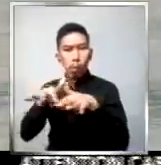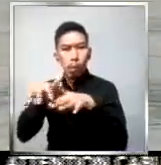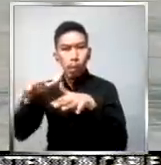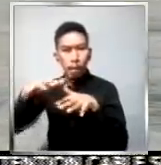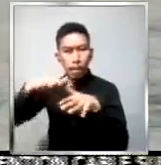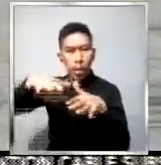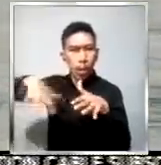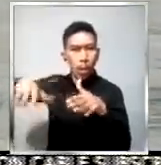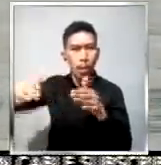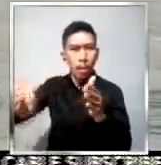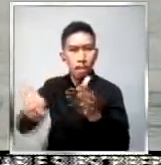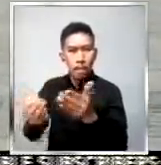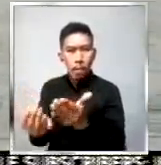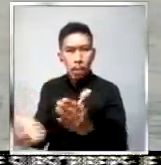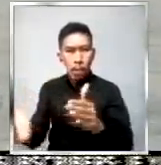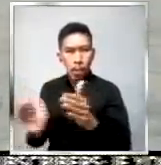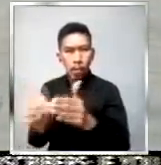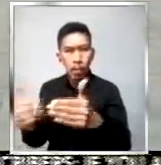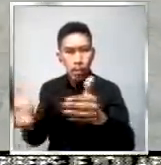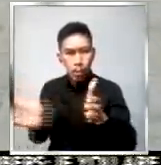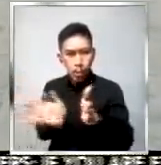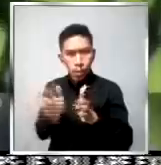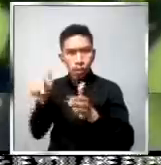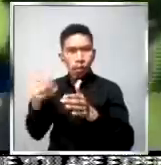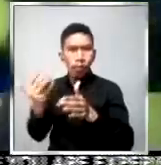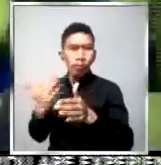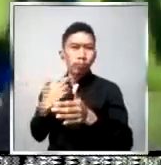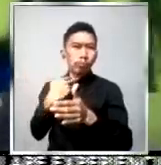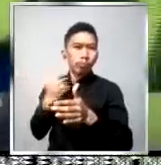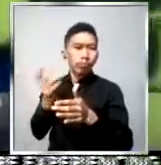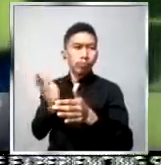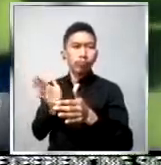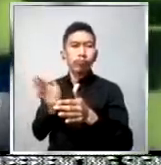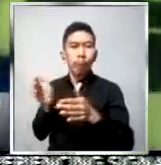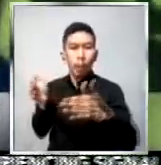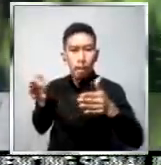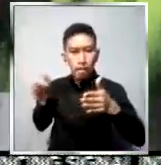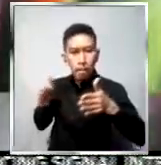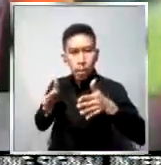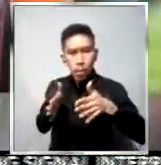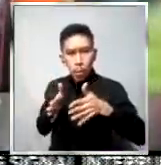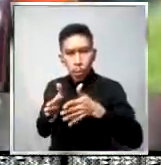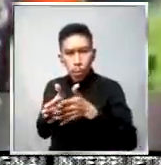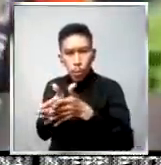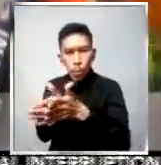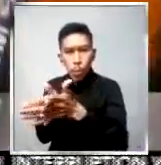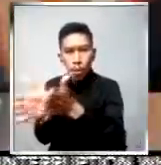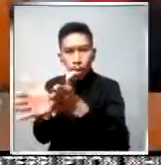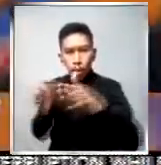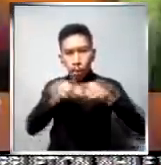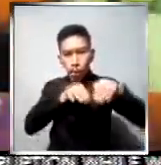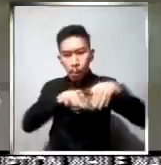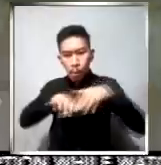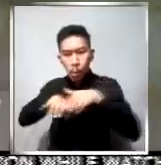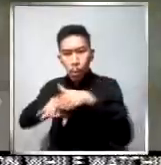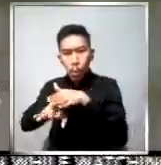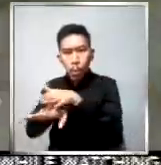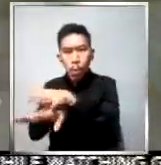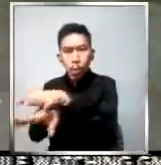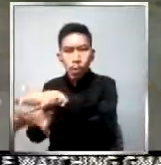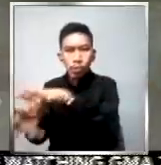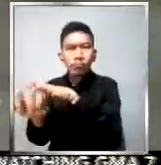Kaya maaaring ito ang naging dahilan ng pagbagal ng pag-agos ng tubig.